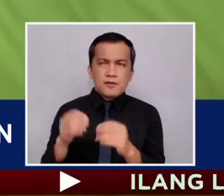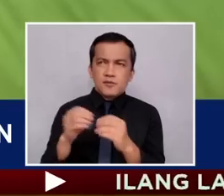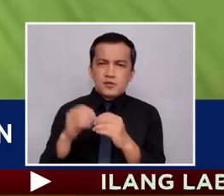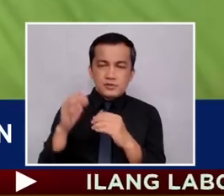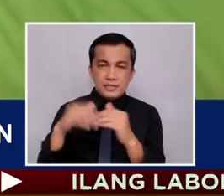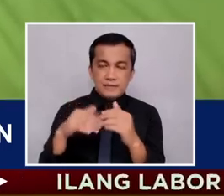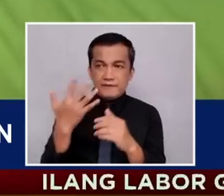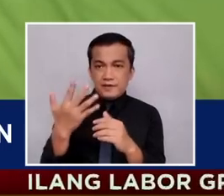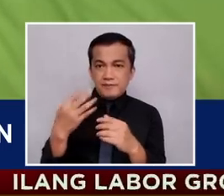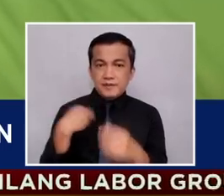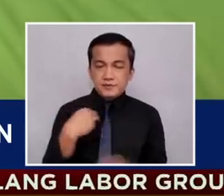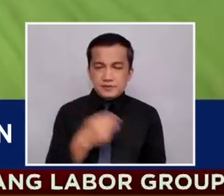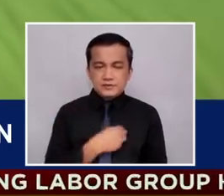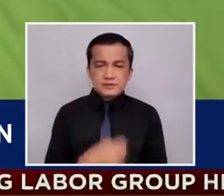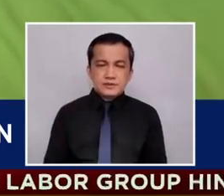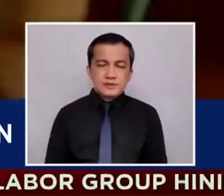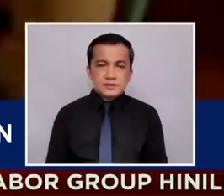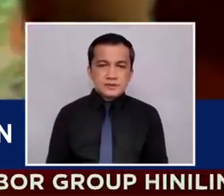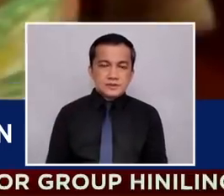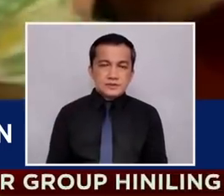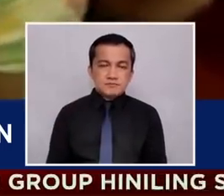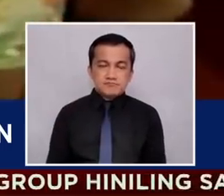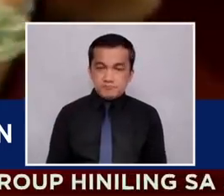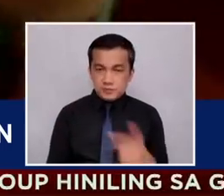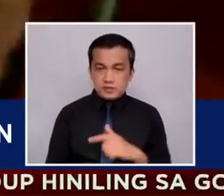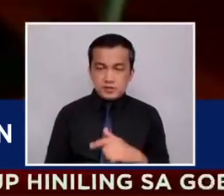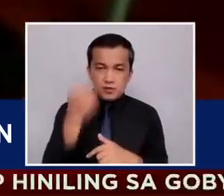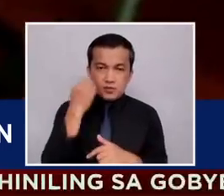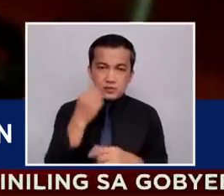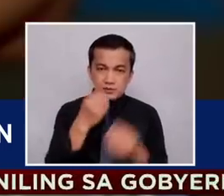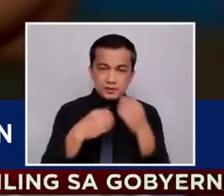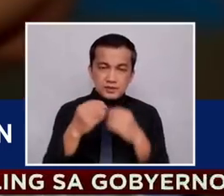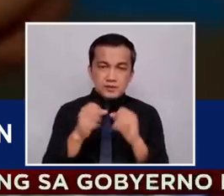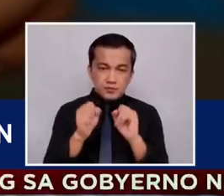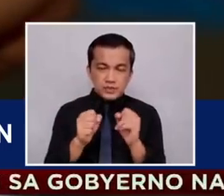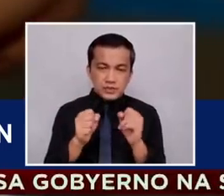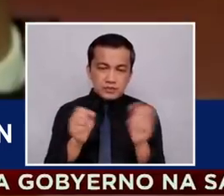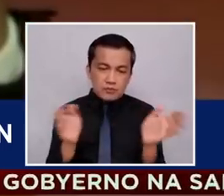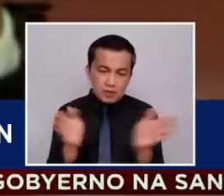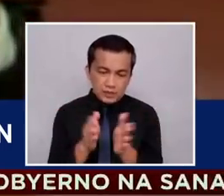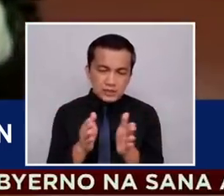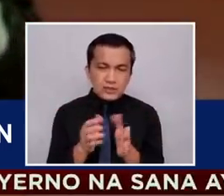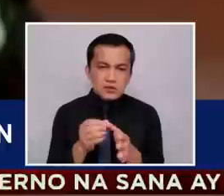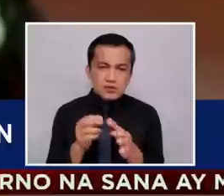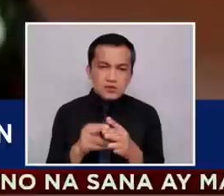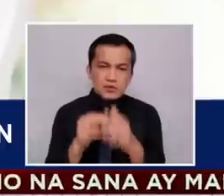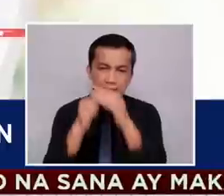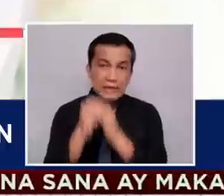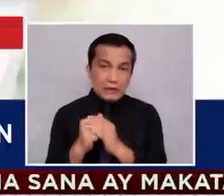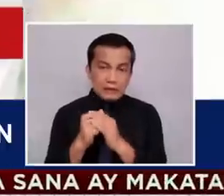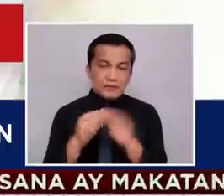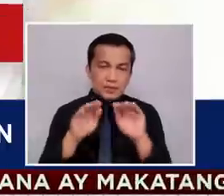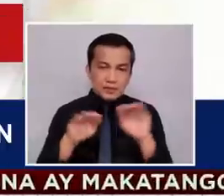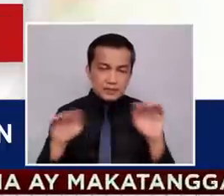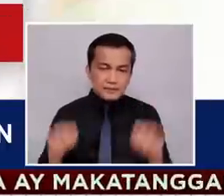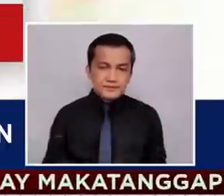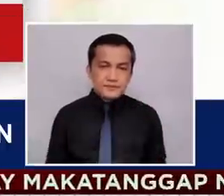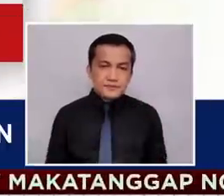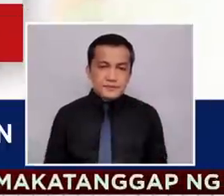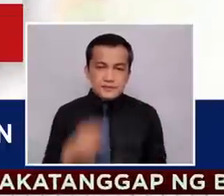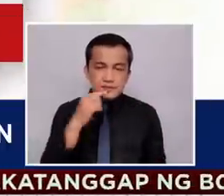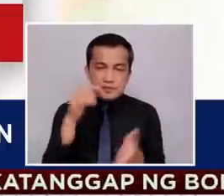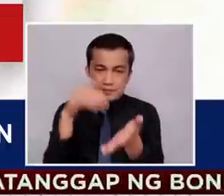members. Dahil sa kakulangan sa pagkain, posibleng mangyayat o maging bansot ang mga bata. Ayon sa